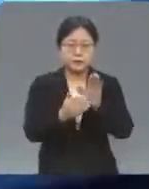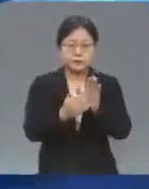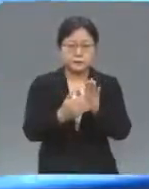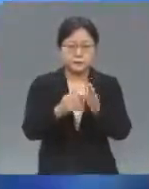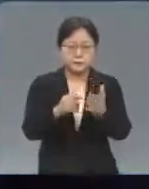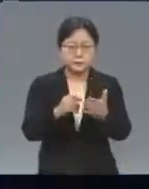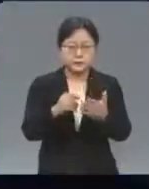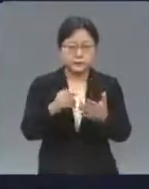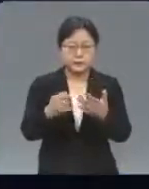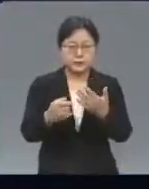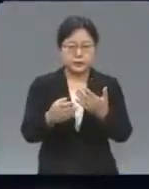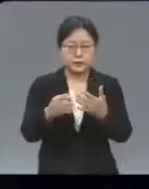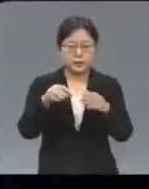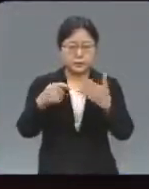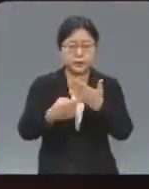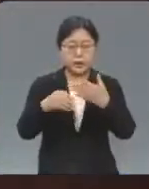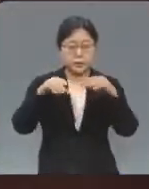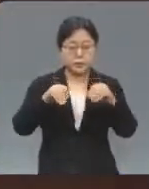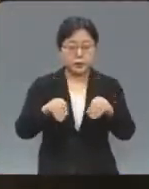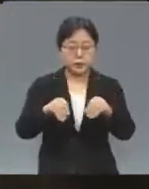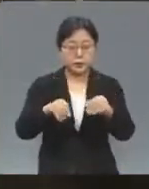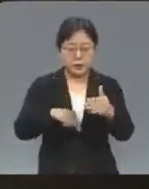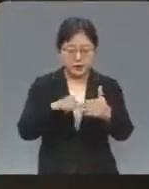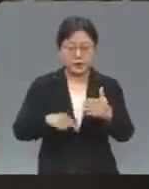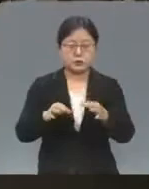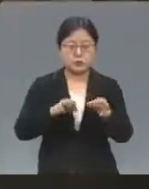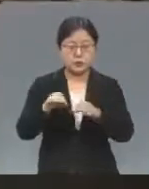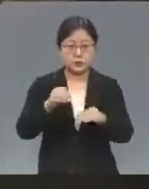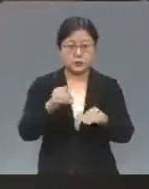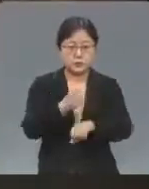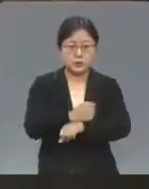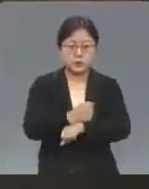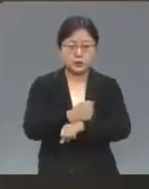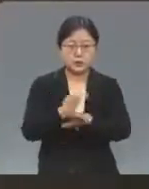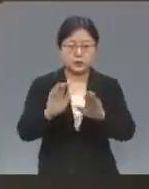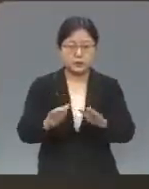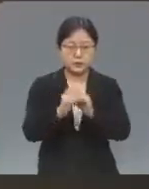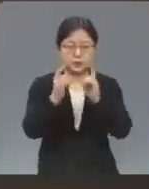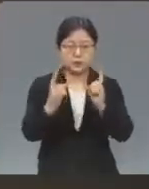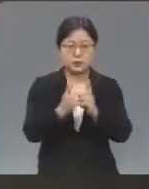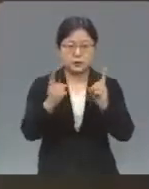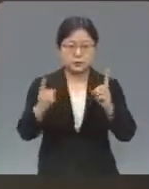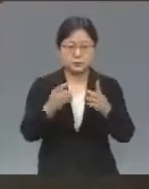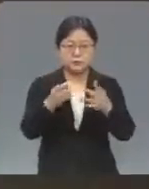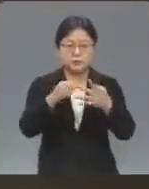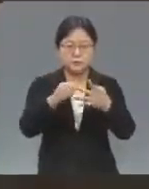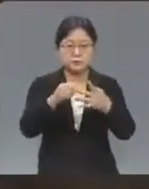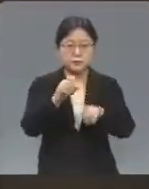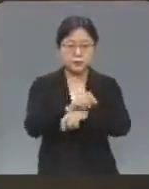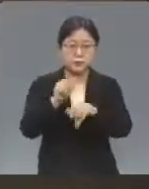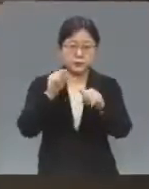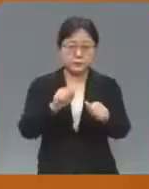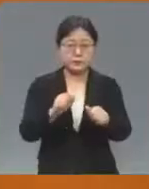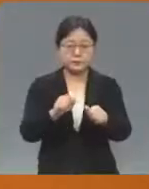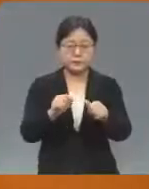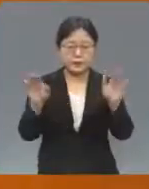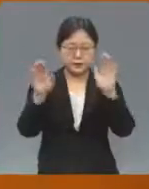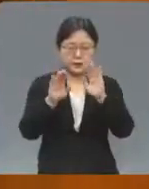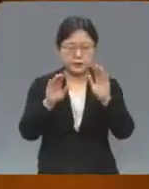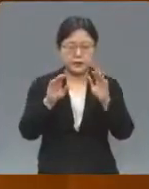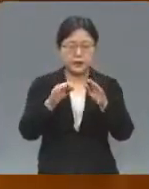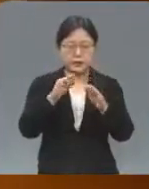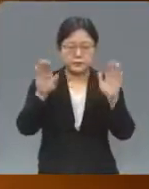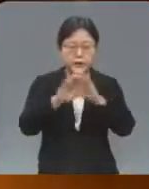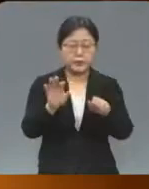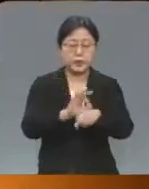해외 부관 판 불을 끄고 영업을 한 것으로 드러났습니다 현재 사회적 거리두기 3단계 행정 명령에 따라 유흥주점 은 밤